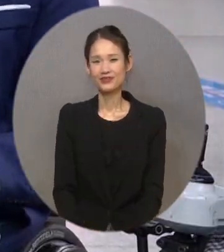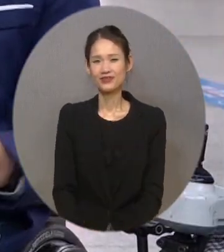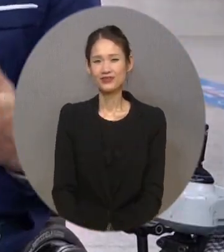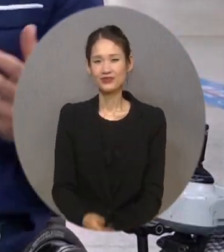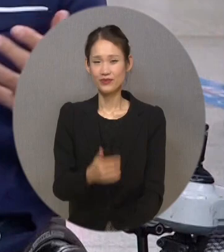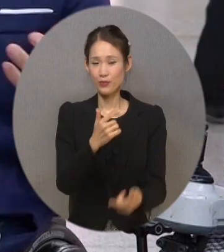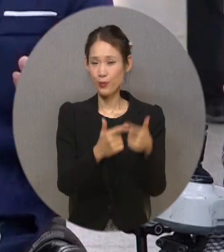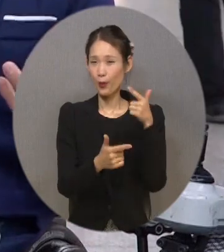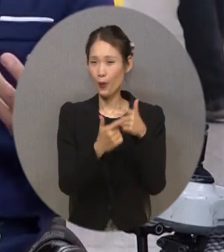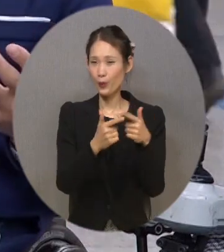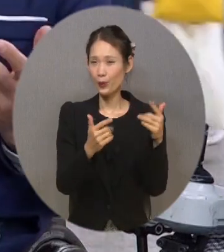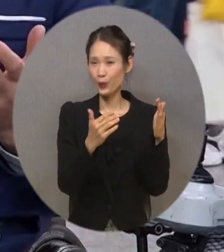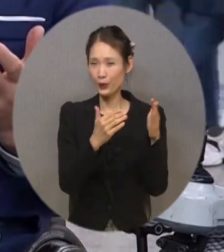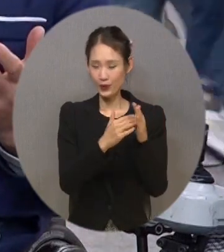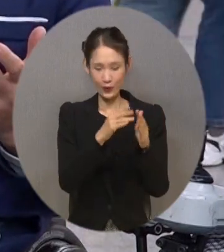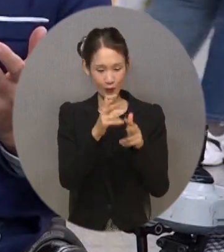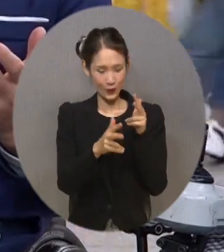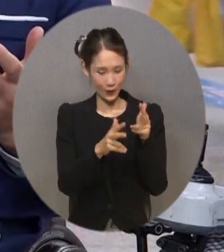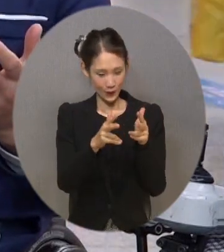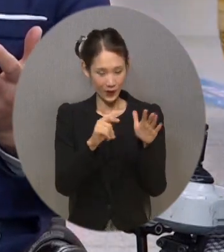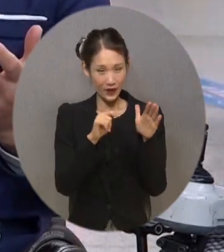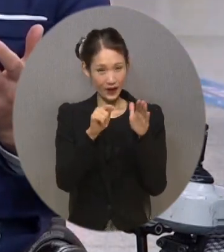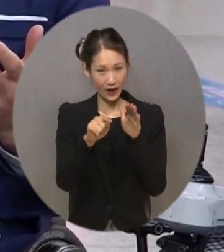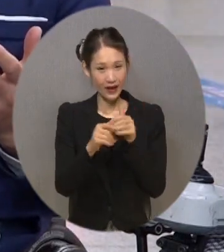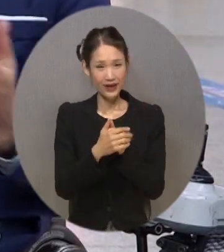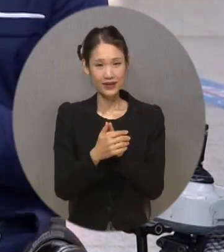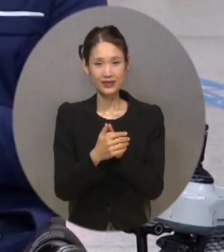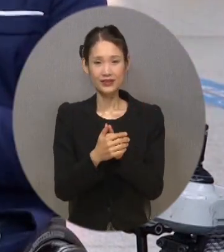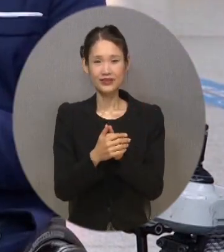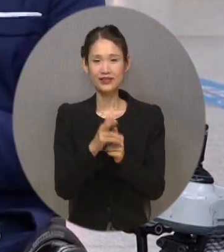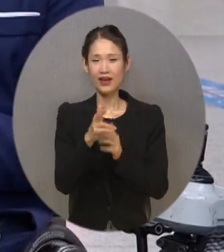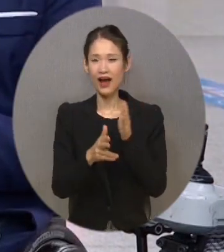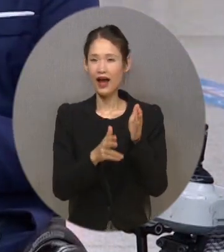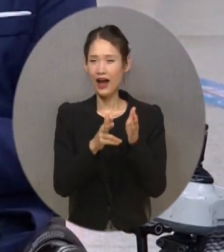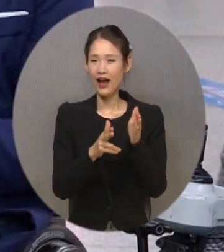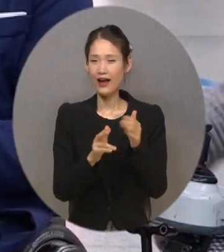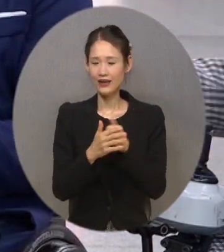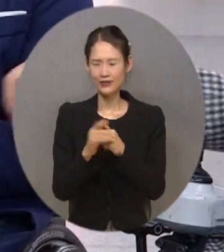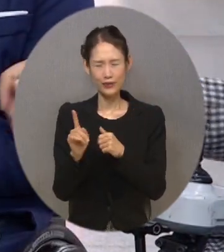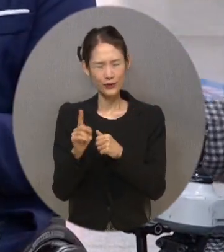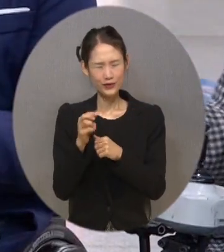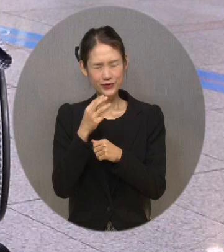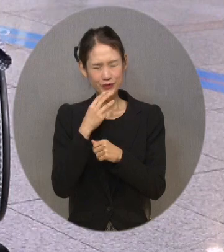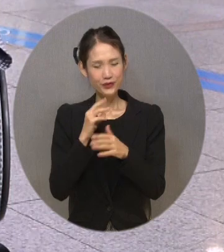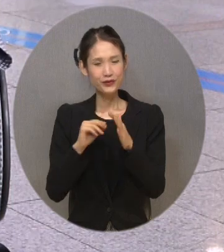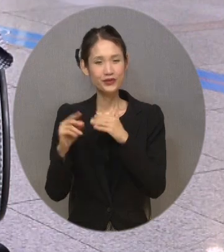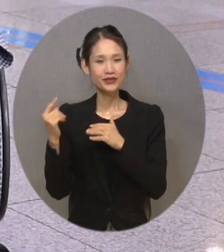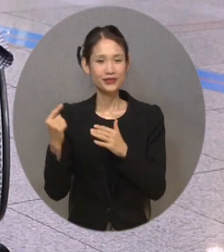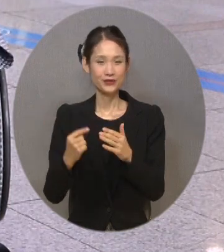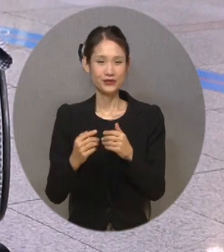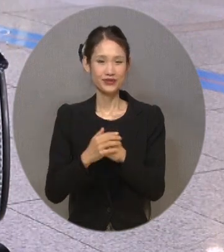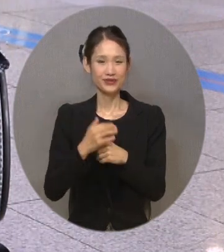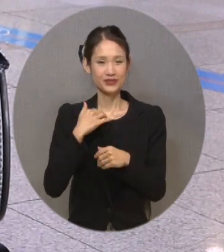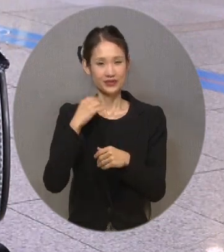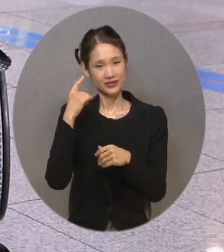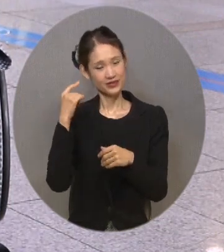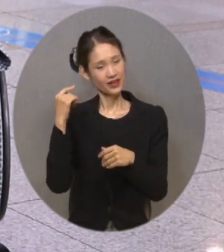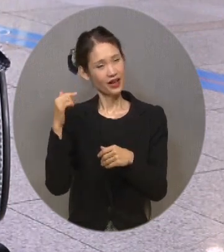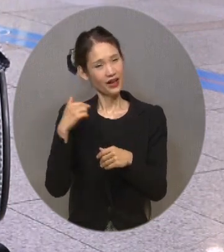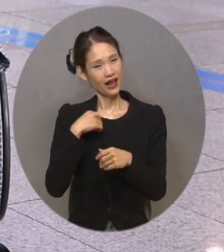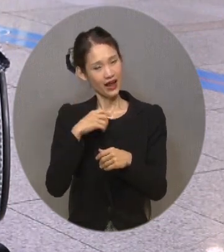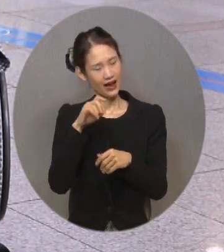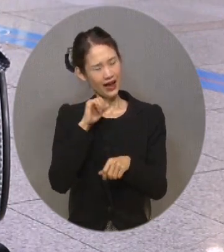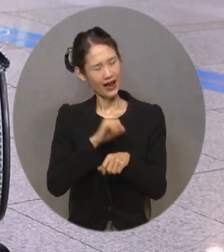목포행 완행열차 이게 참. 야 갑자기 서울역에 오니까. 그거 옛날에 내가 알고 잘 아는 가수가